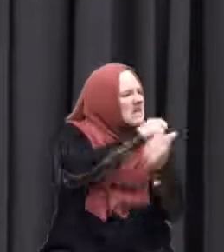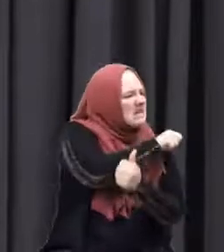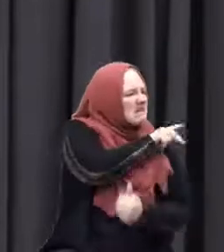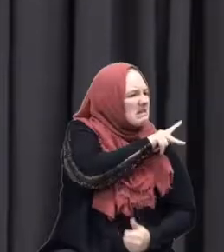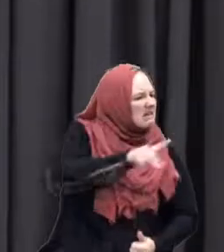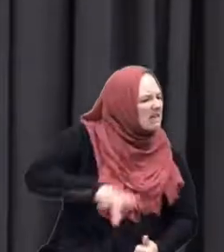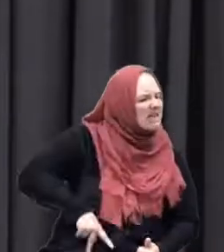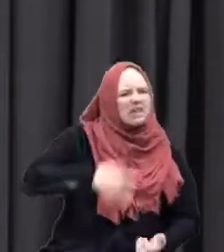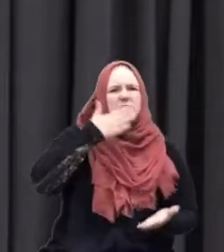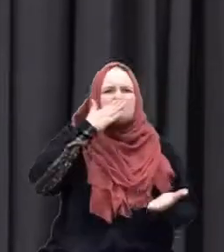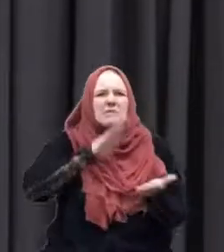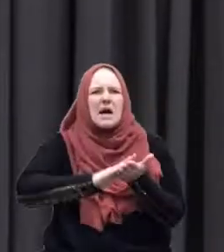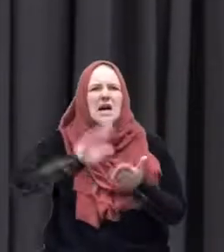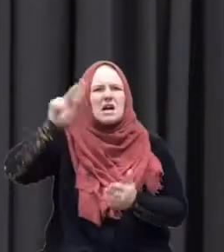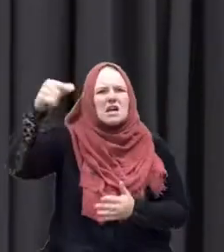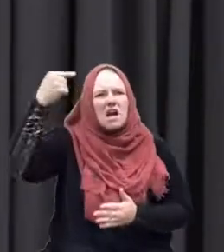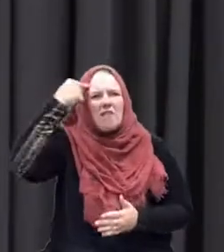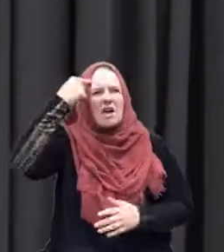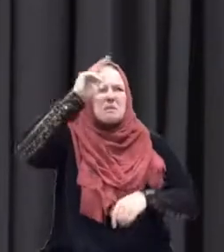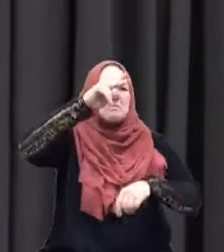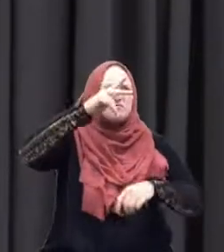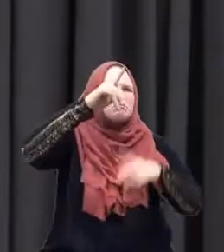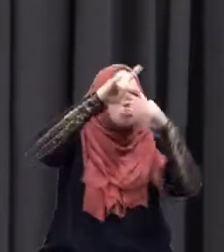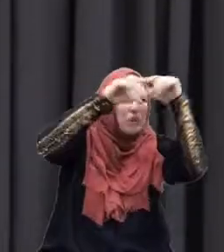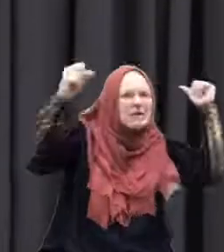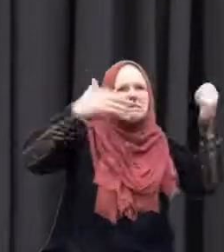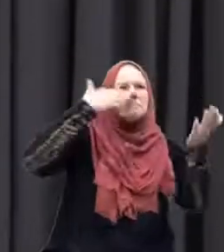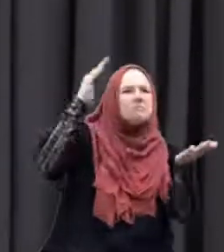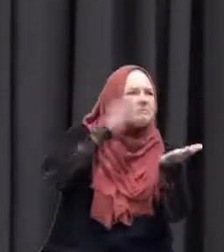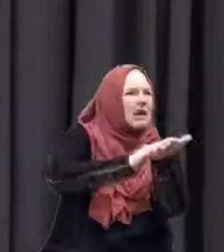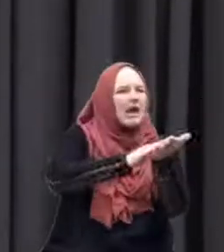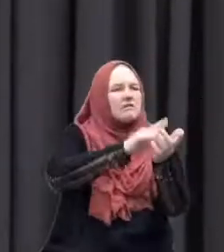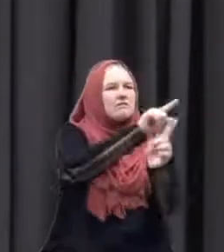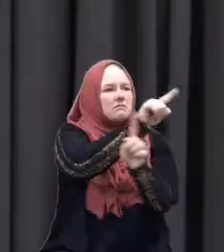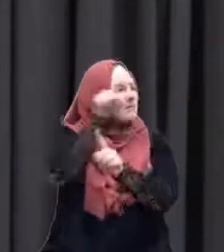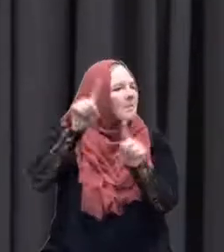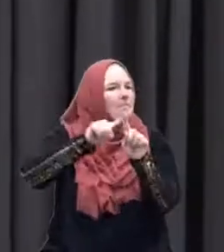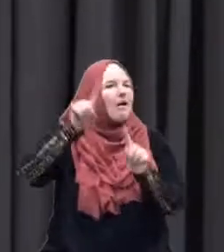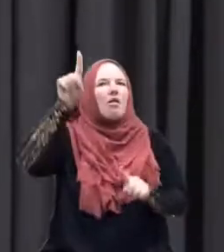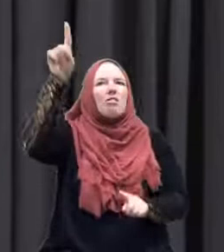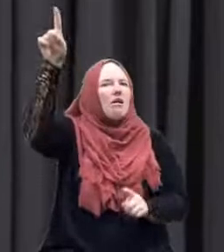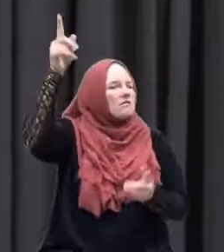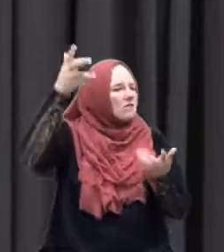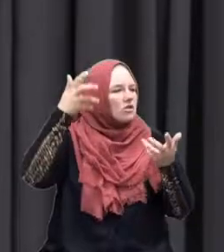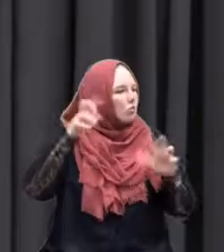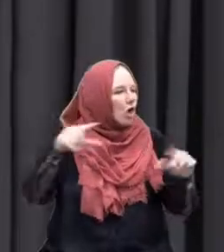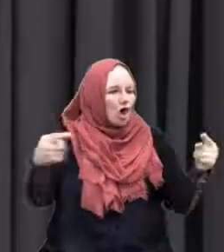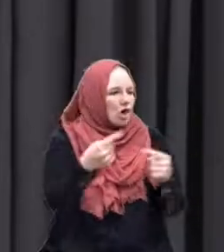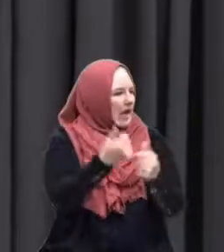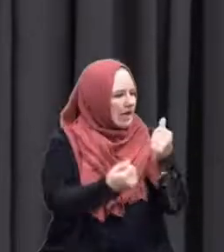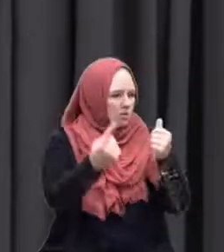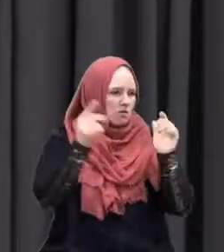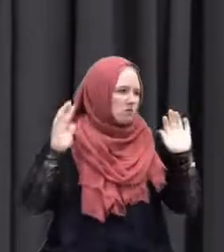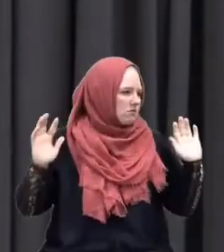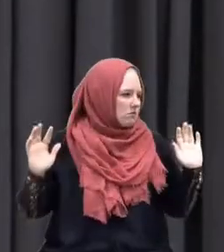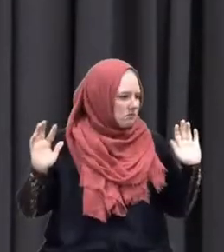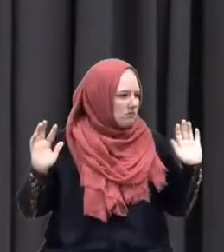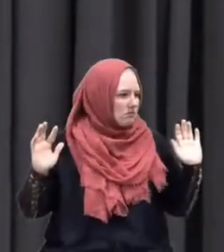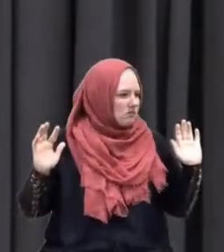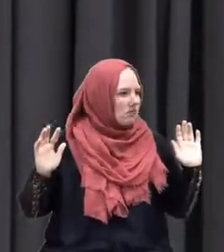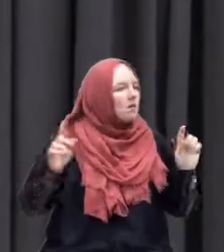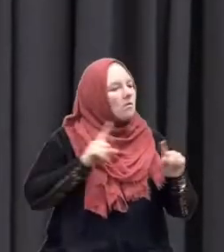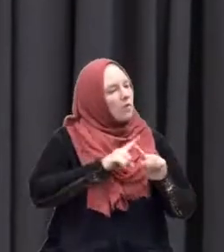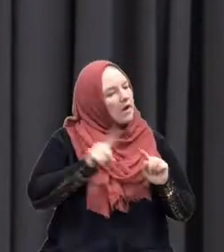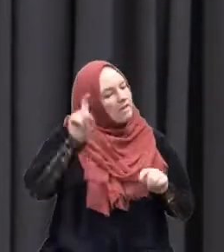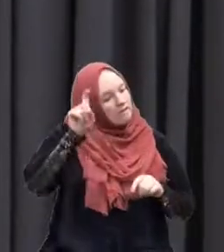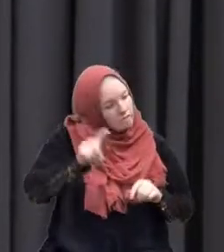unjust governors and all of this. But listen, Allah does not wrong anybody. إِنَّ اللَّهَ لَا يَظْلِمُ